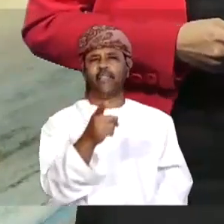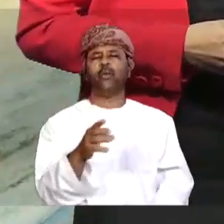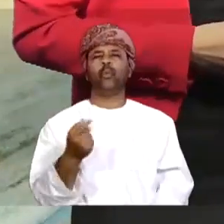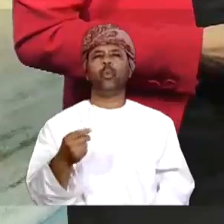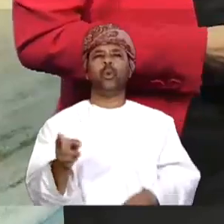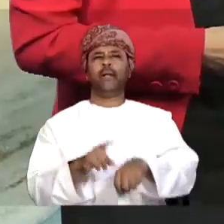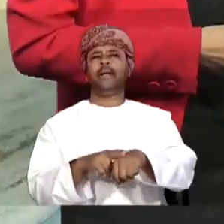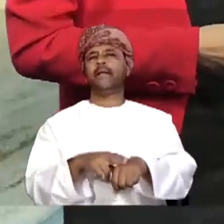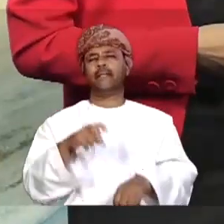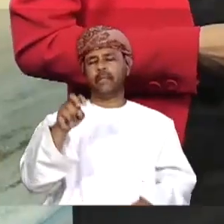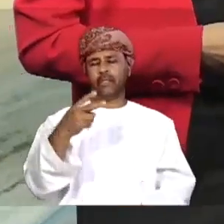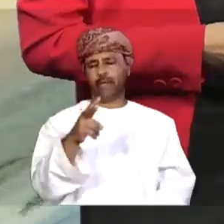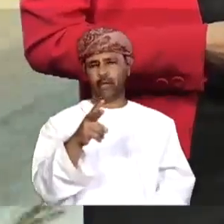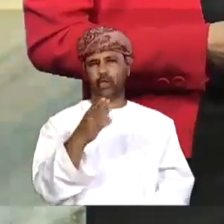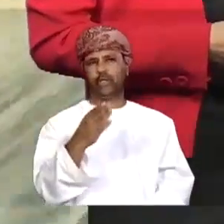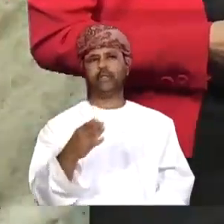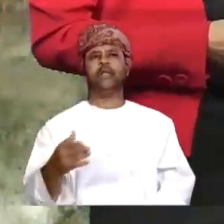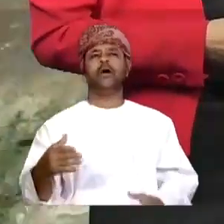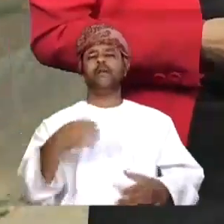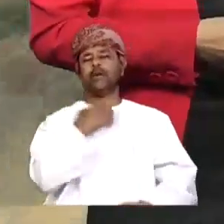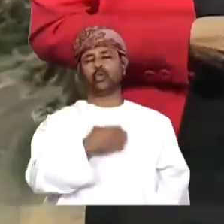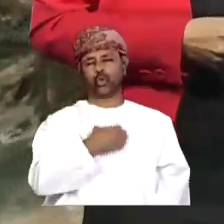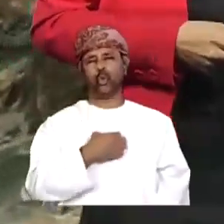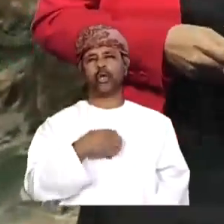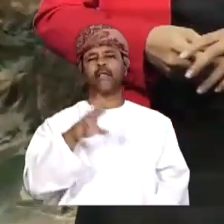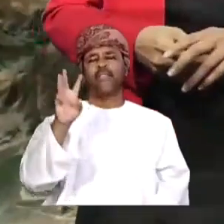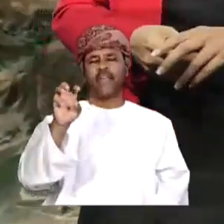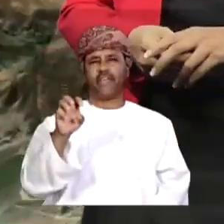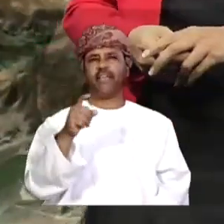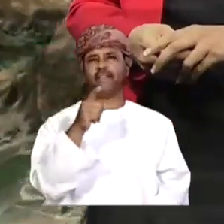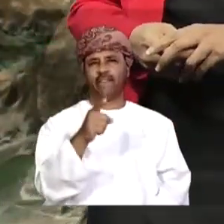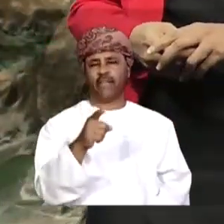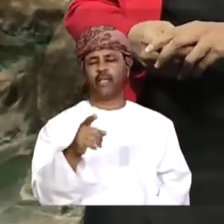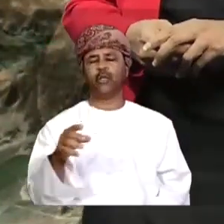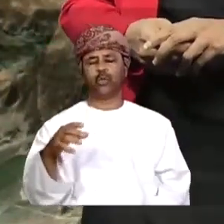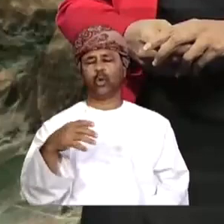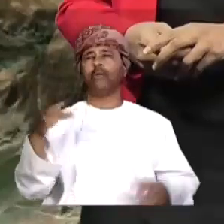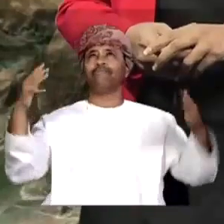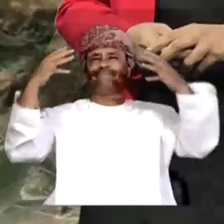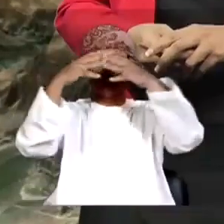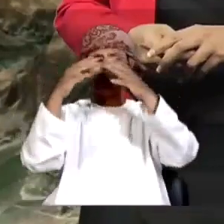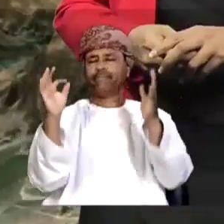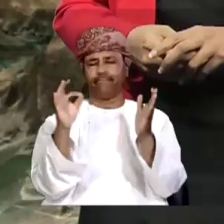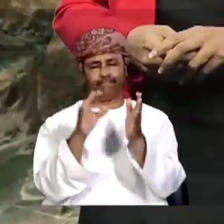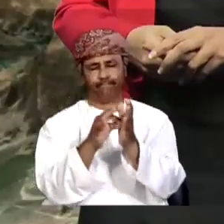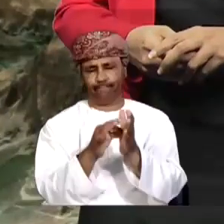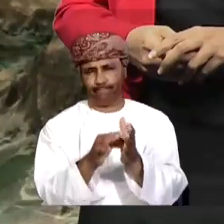الأشخرة ودرجات الحرارة تبقى عند نهاية العشرين وعند مطلع 30 على ولاية صور ضمن أجواء